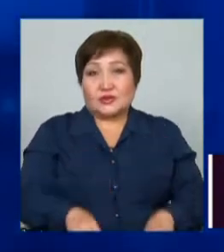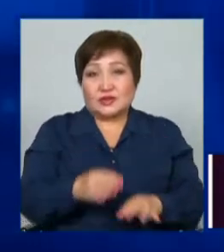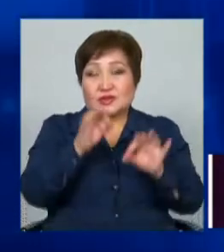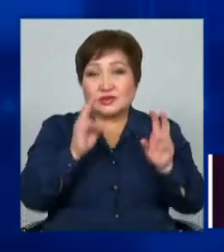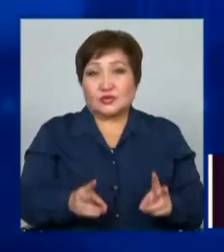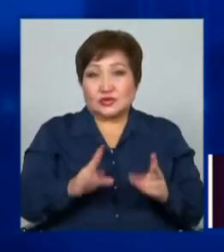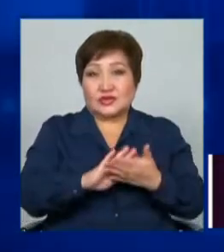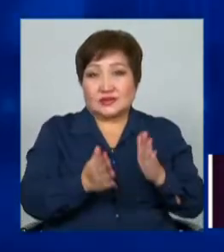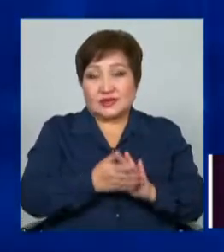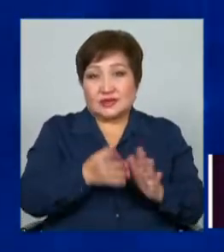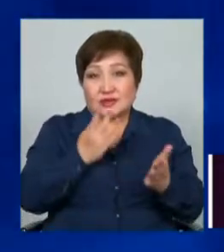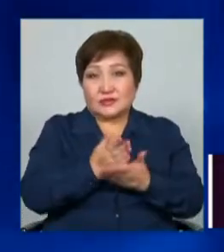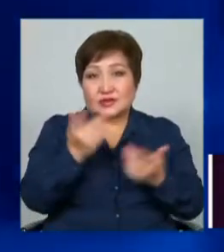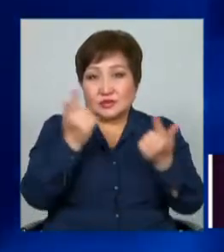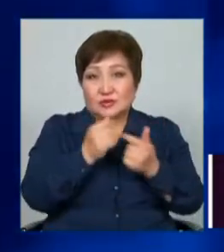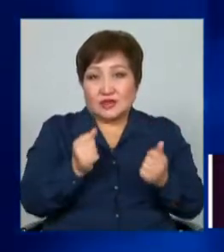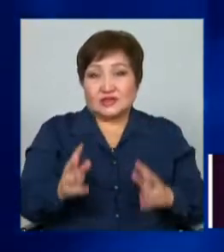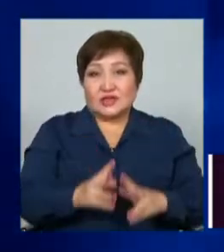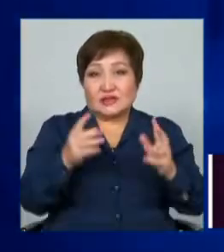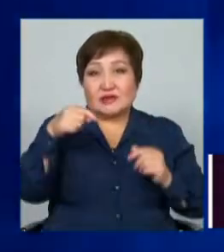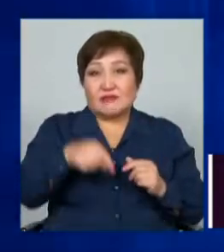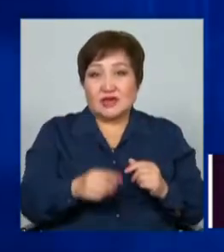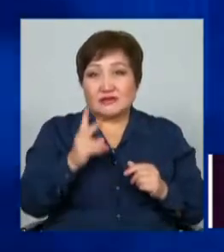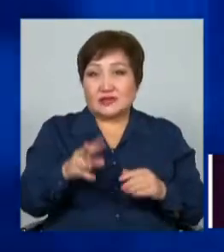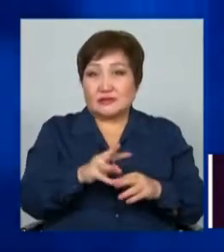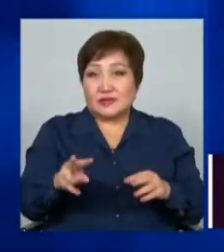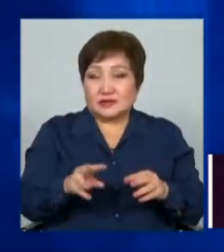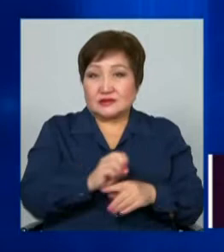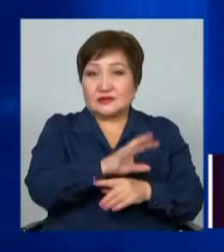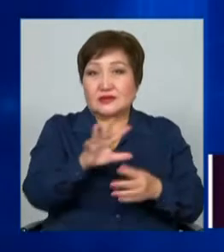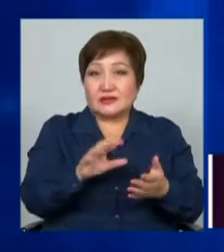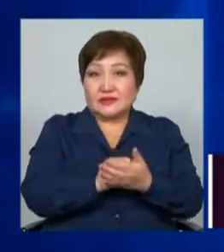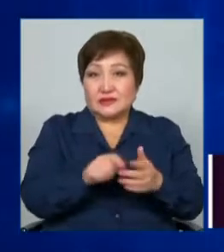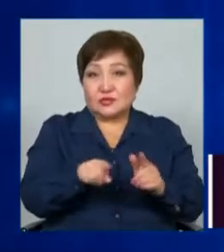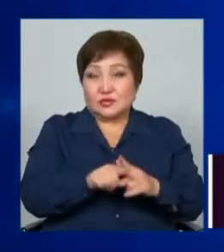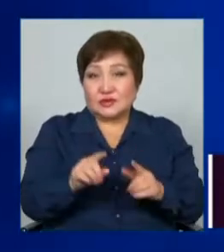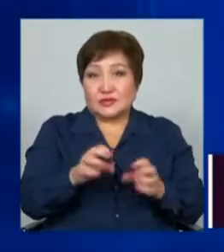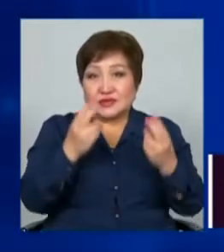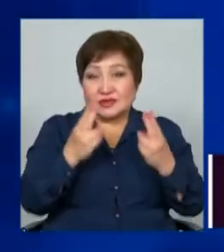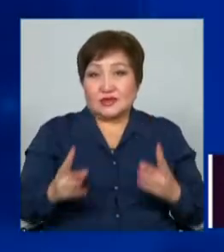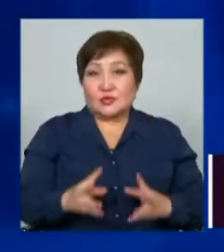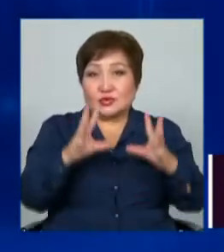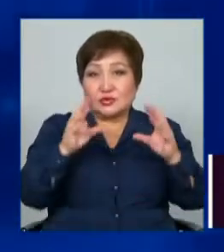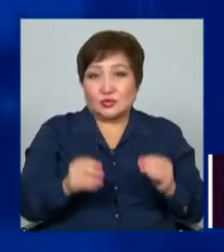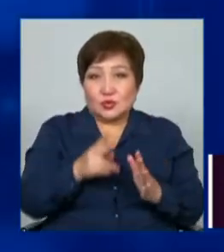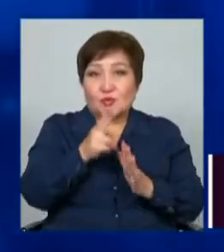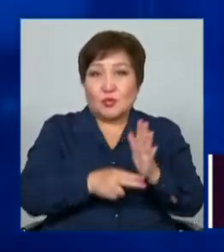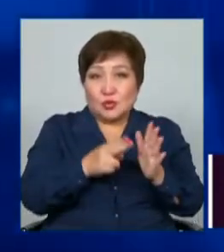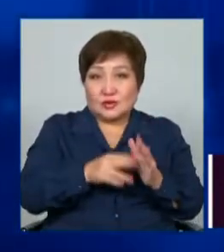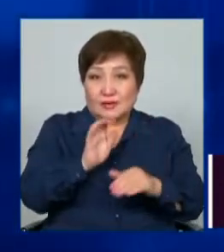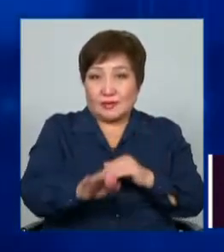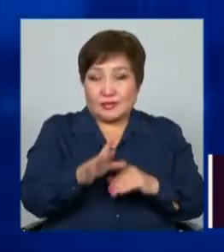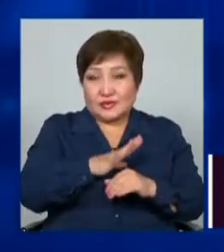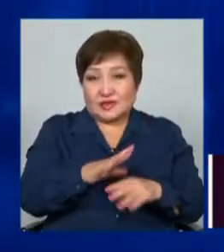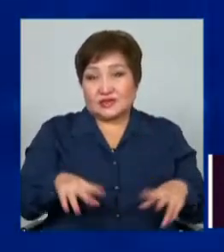хабарлауынша жалын 1000 шаршы метр аумақты қамтыған. Тілсіз жауды ауыздықтауға арнайы өрт сөндіру пойызы тартылыпты. Абырой болғанда адам шығыны